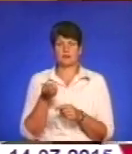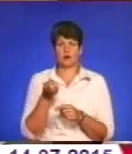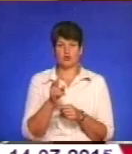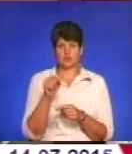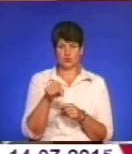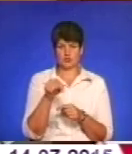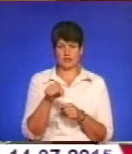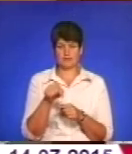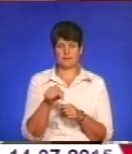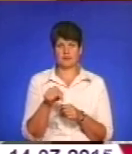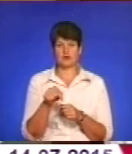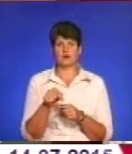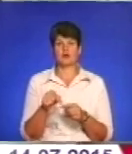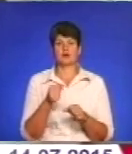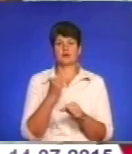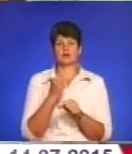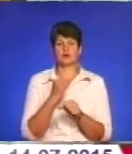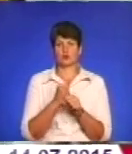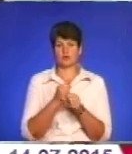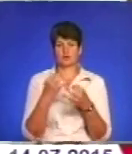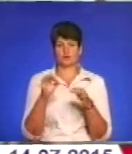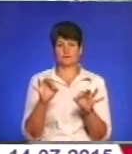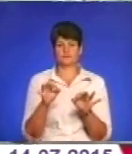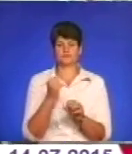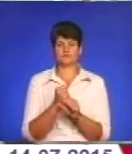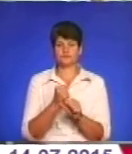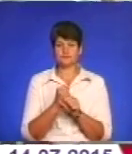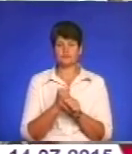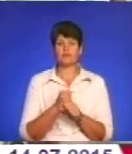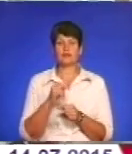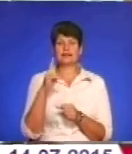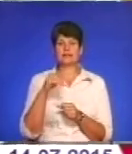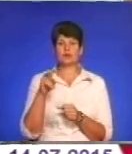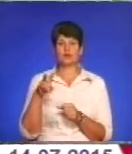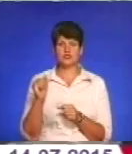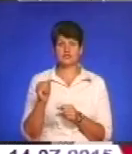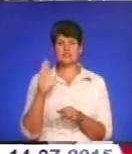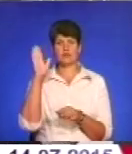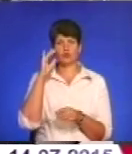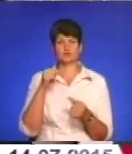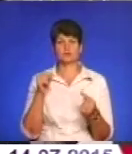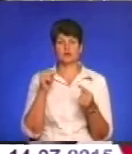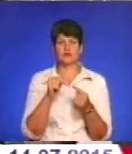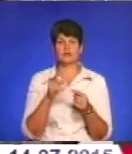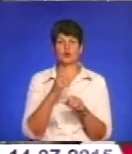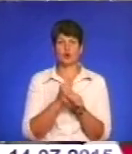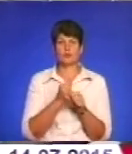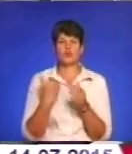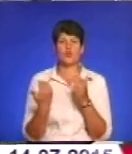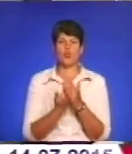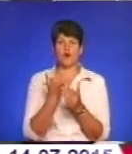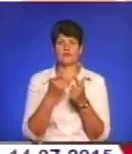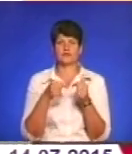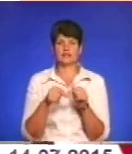сюди приходять і ставлять допуск до роботи. Борис Лук'янчук – головний технолог заводу. Він розробляє нові види молочної